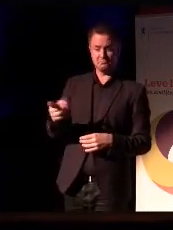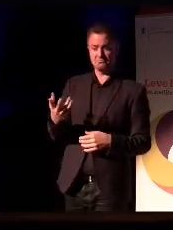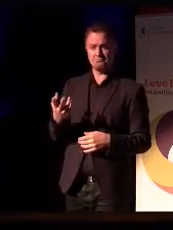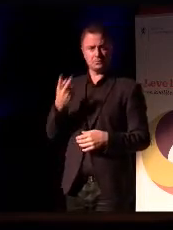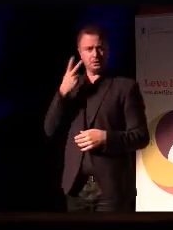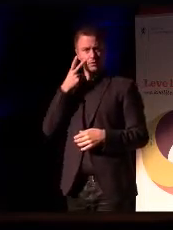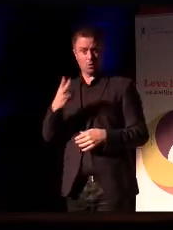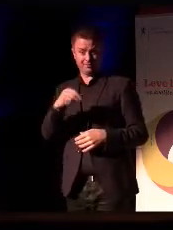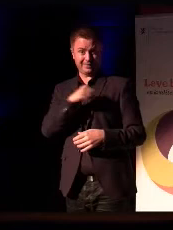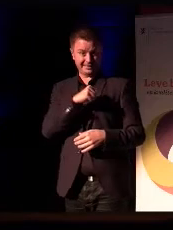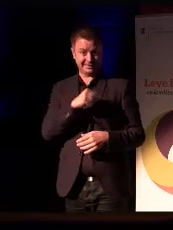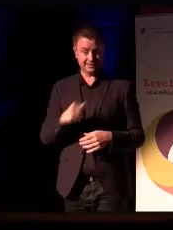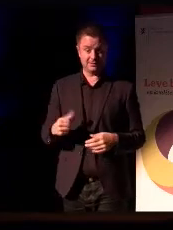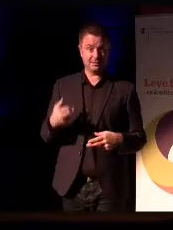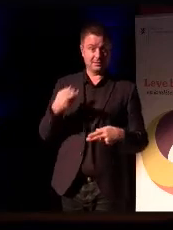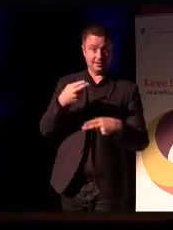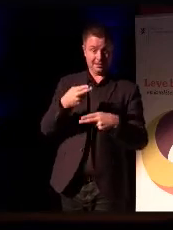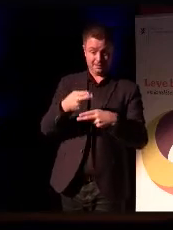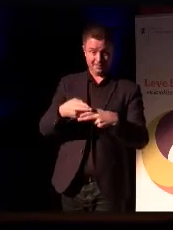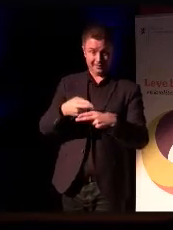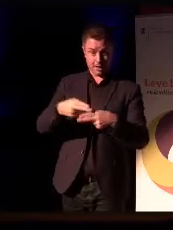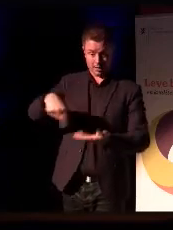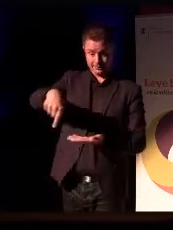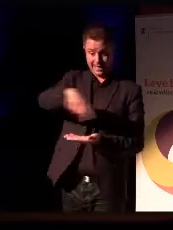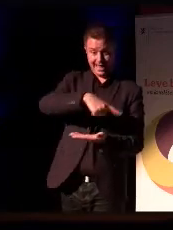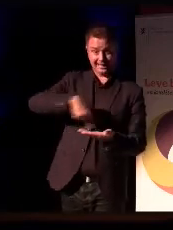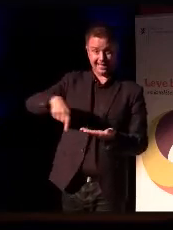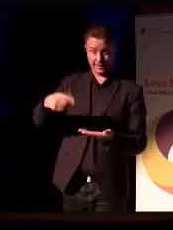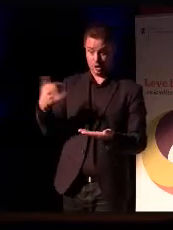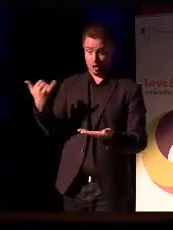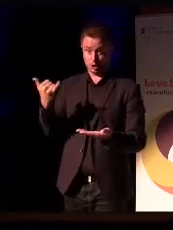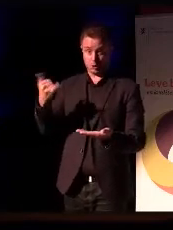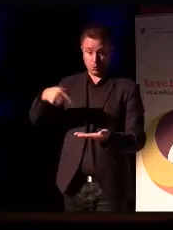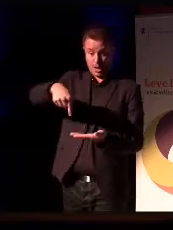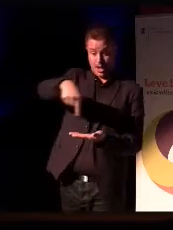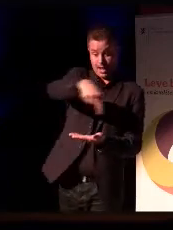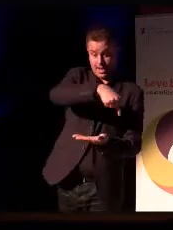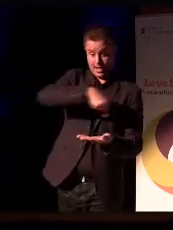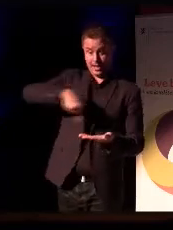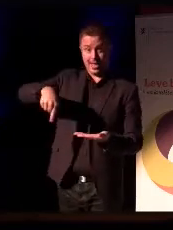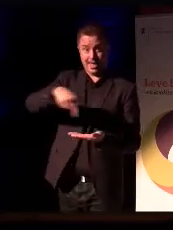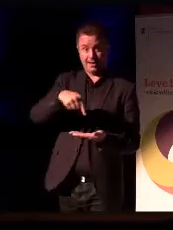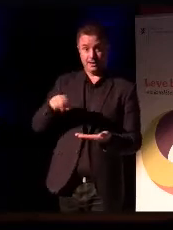rand rundt middagstallerken får mennesker med demens til å spise mer.